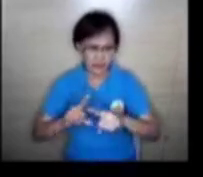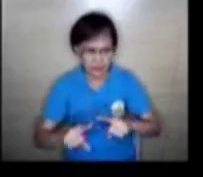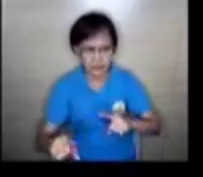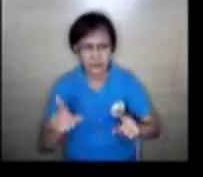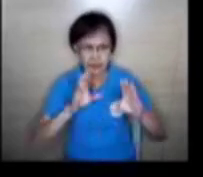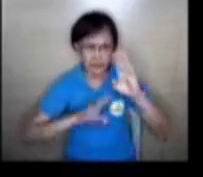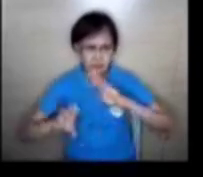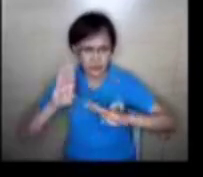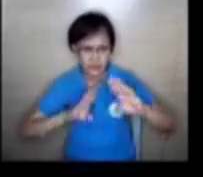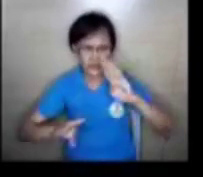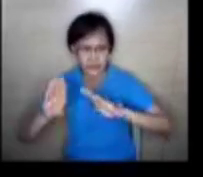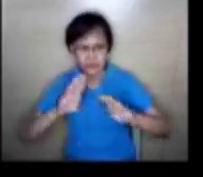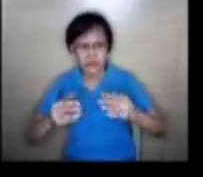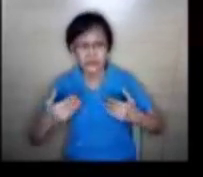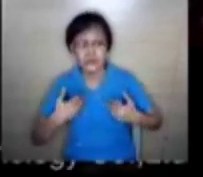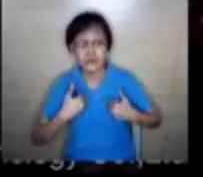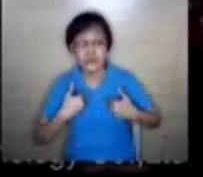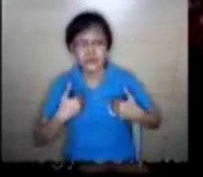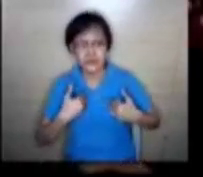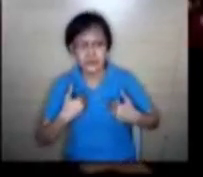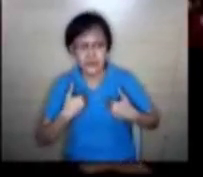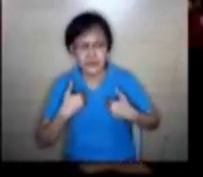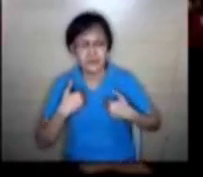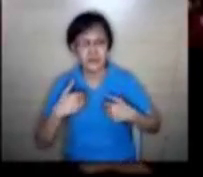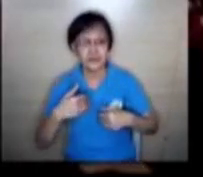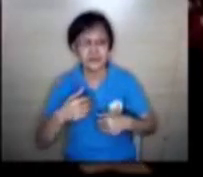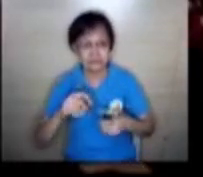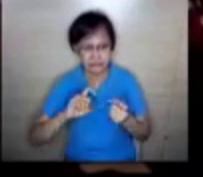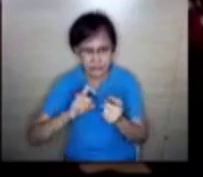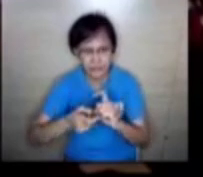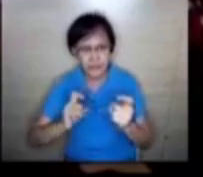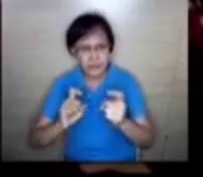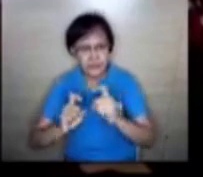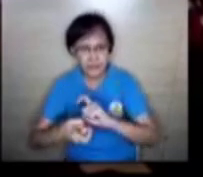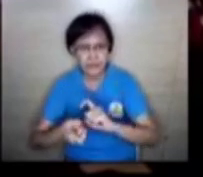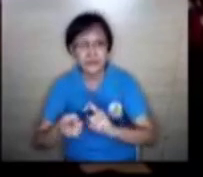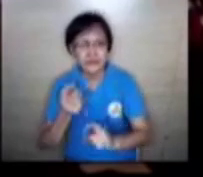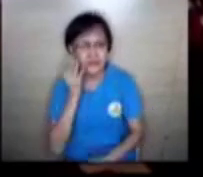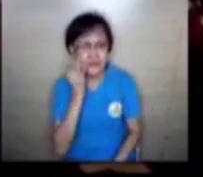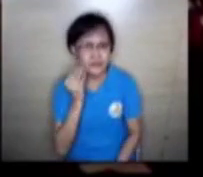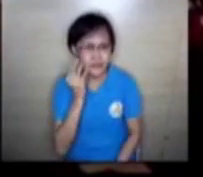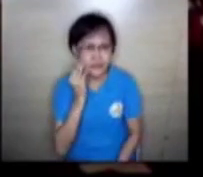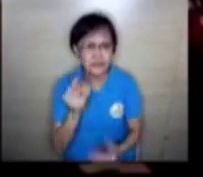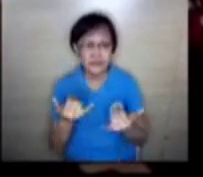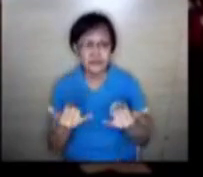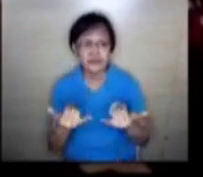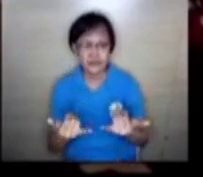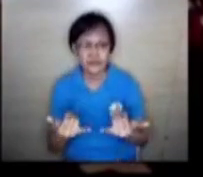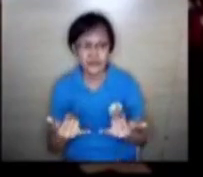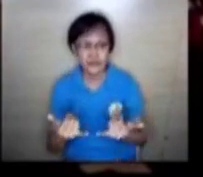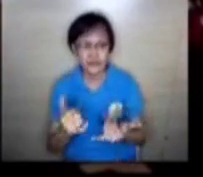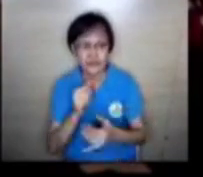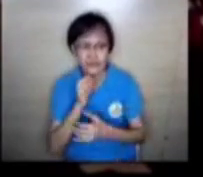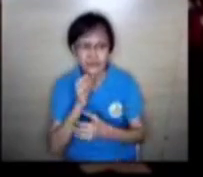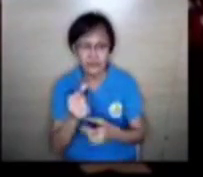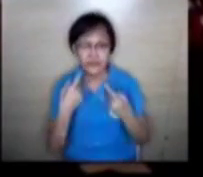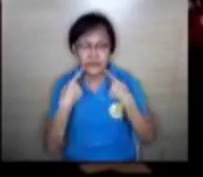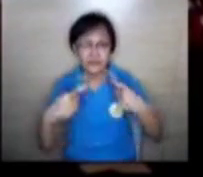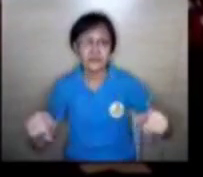unti-unti nating napagtatagumpayan ang mga pagbabago at nararamdaman din natin na lumalakas ang ating